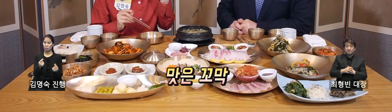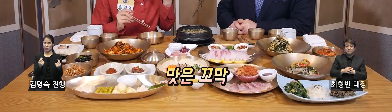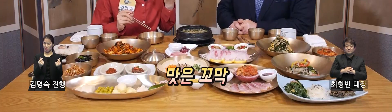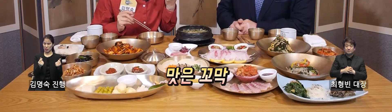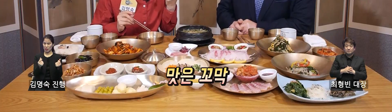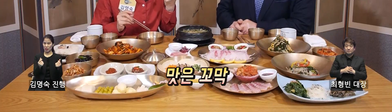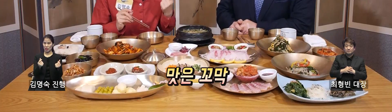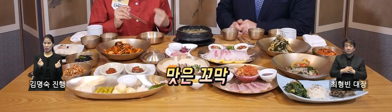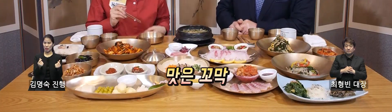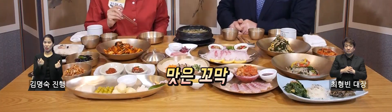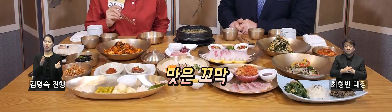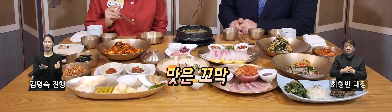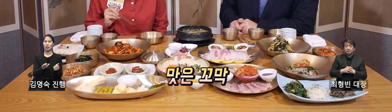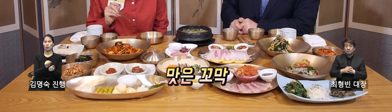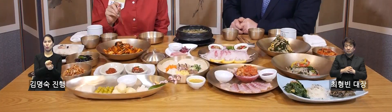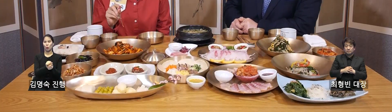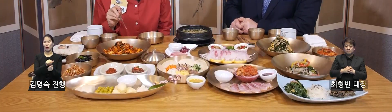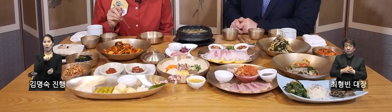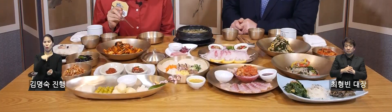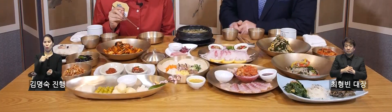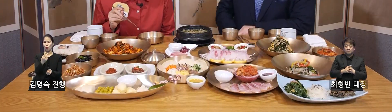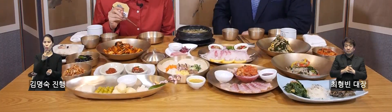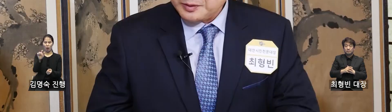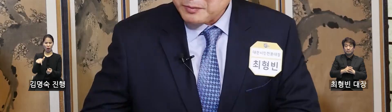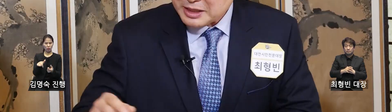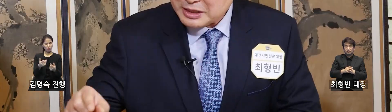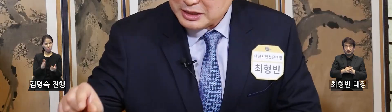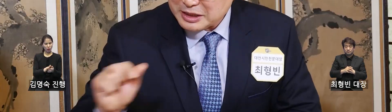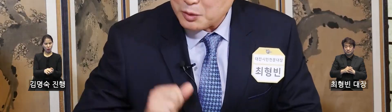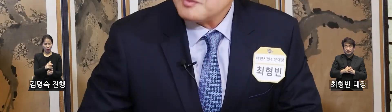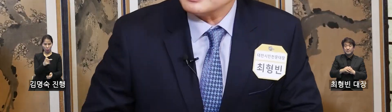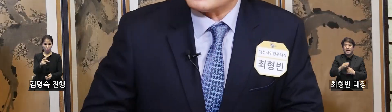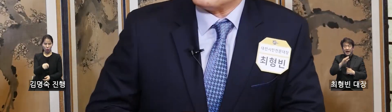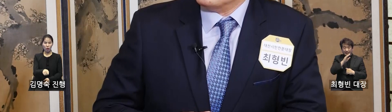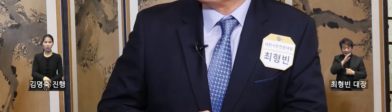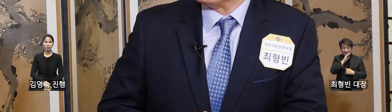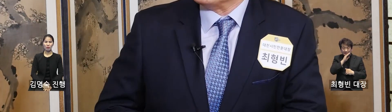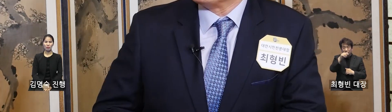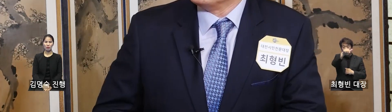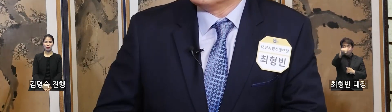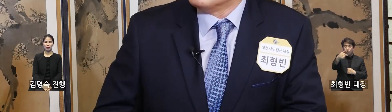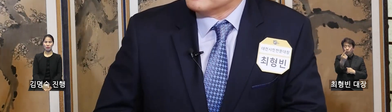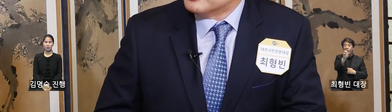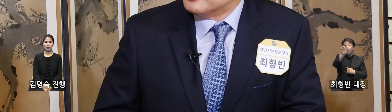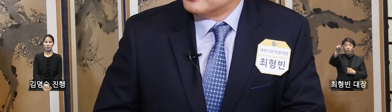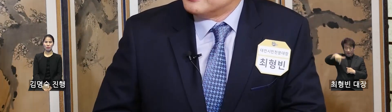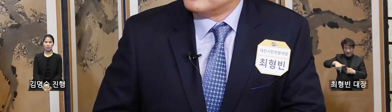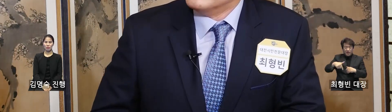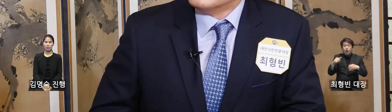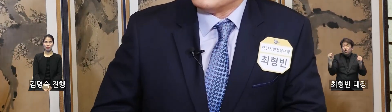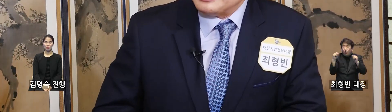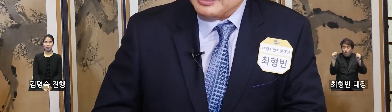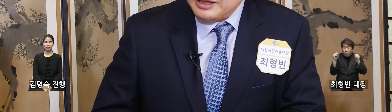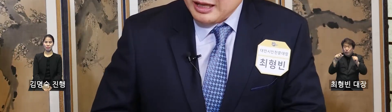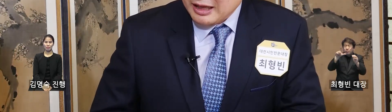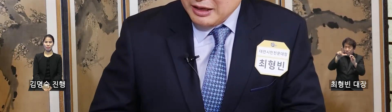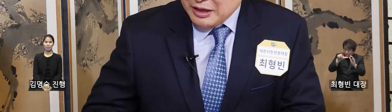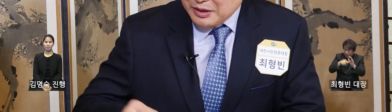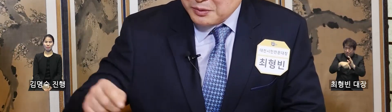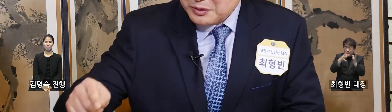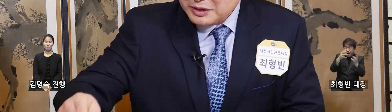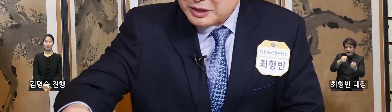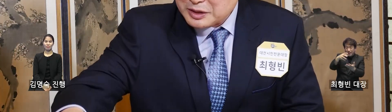맛은 꼬막 인가 예 그것도 커져 사실 이제 꼬막이 가 겨울철에 재처리를 등이요 재 챗